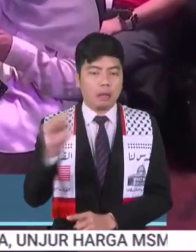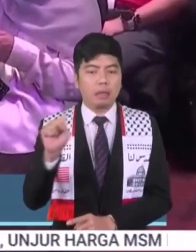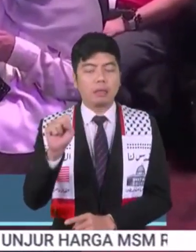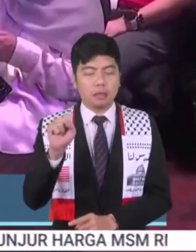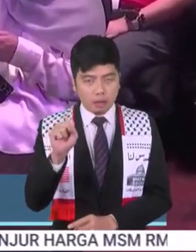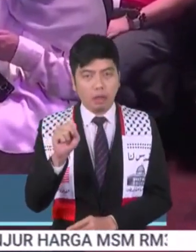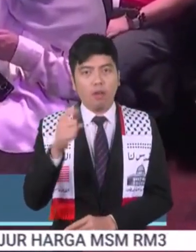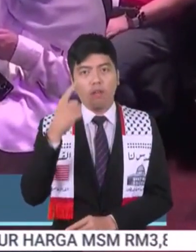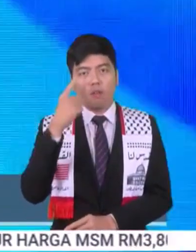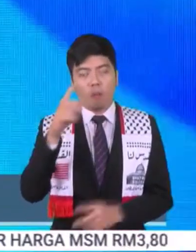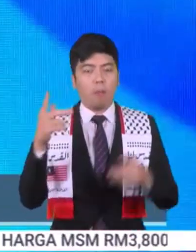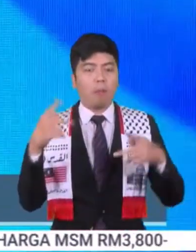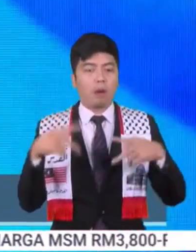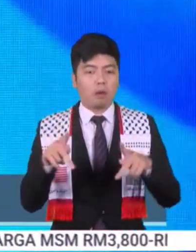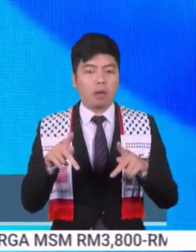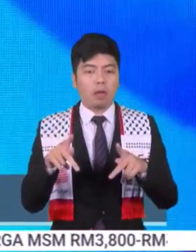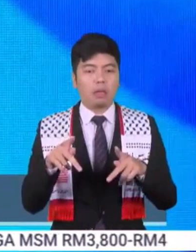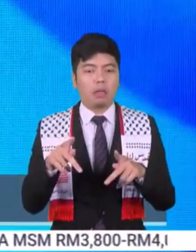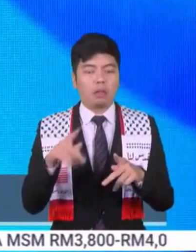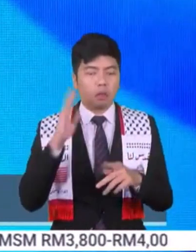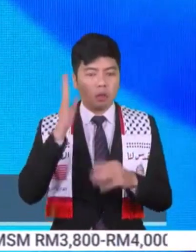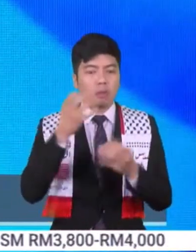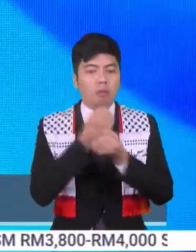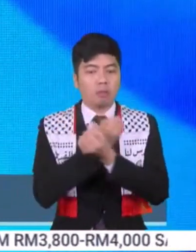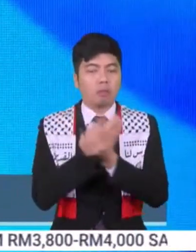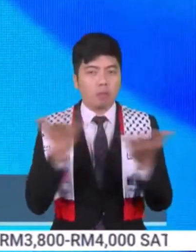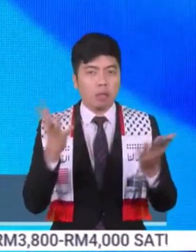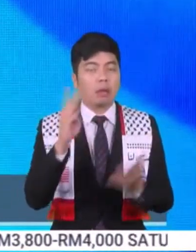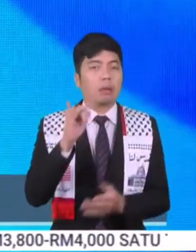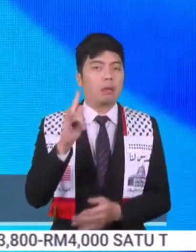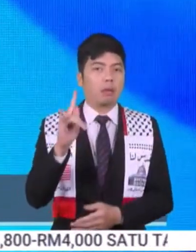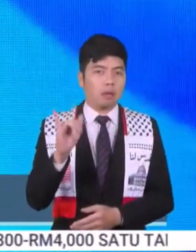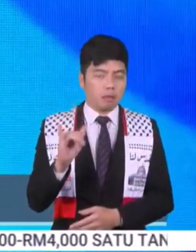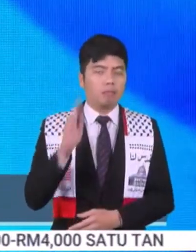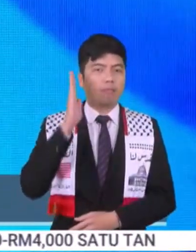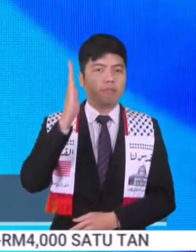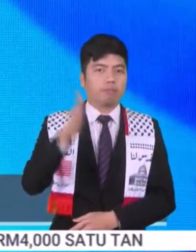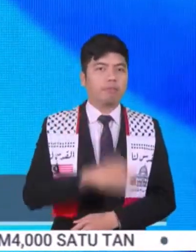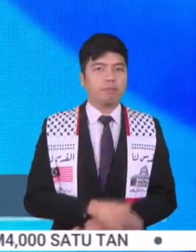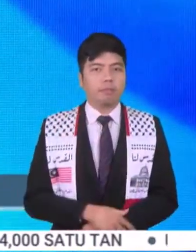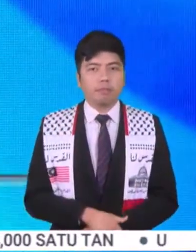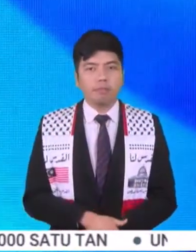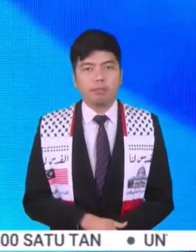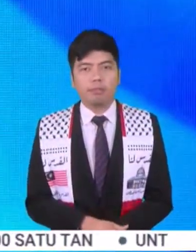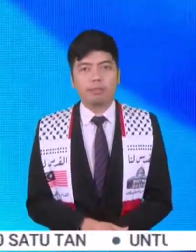targeted incentives, details of which will be announced by MITI soon.